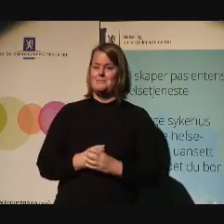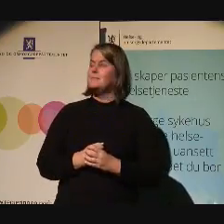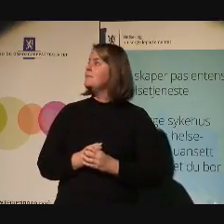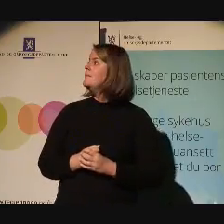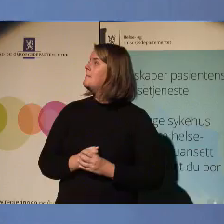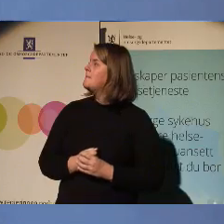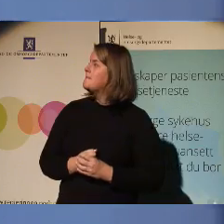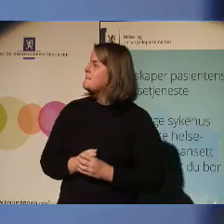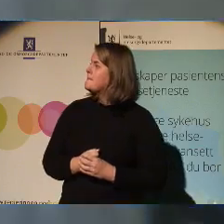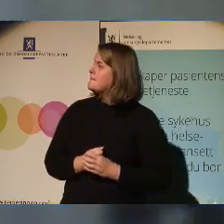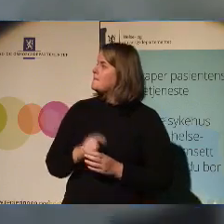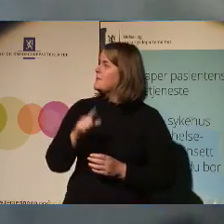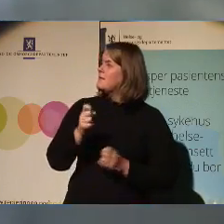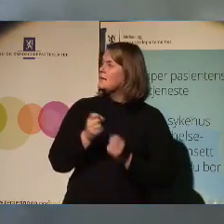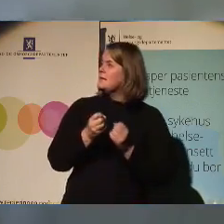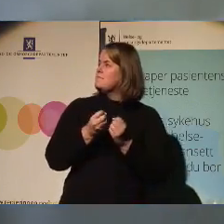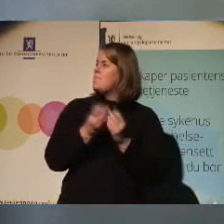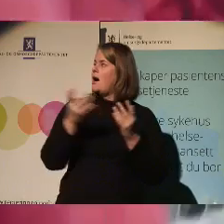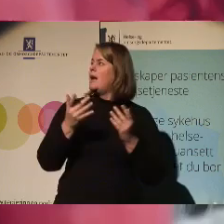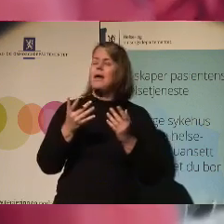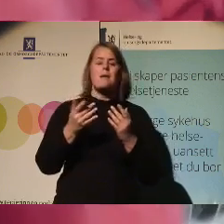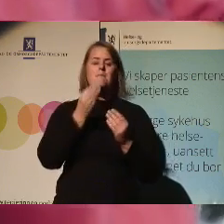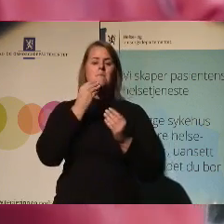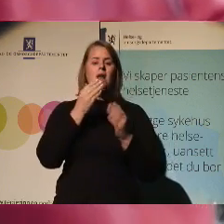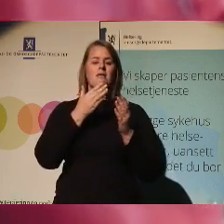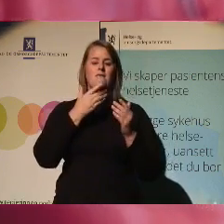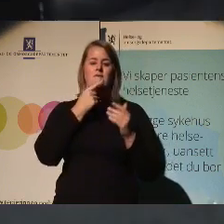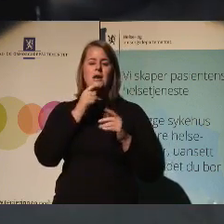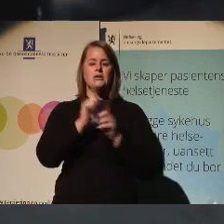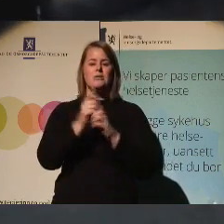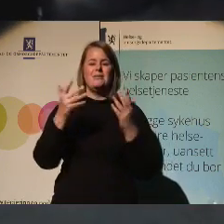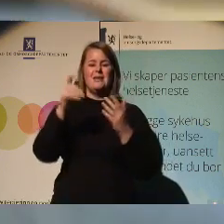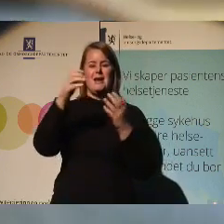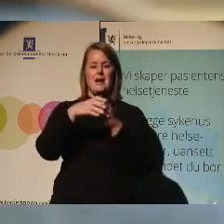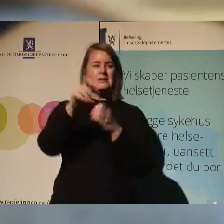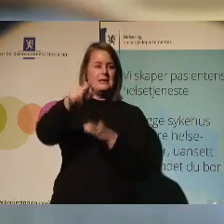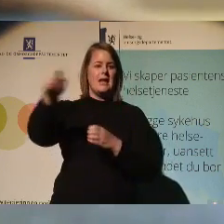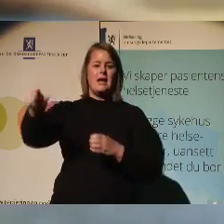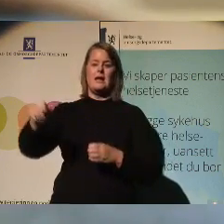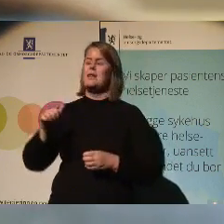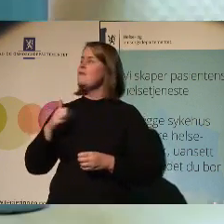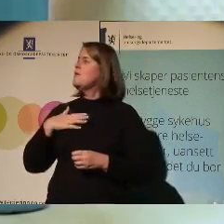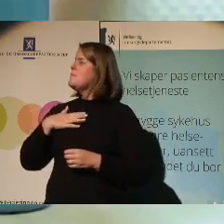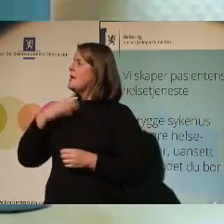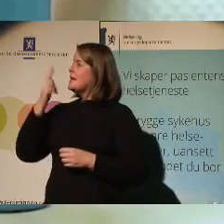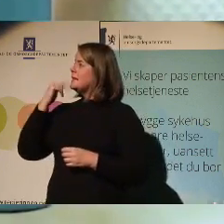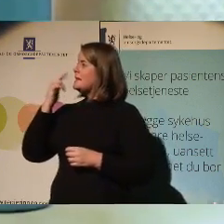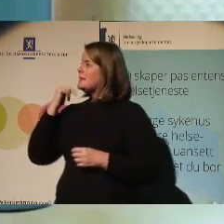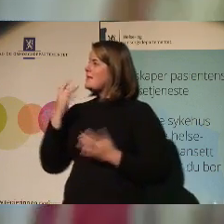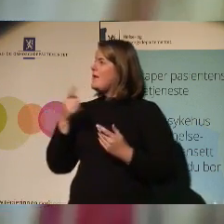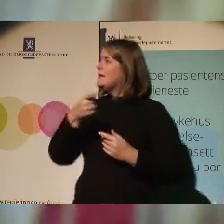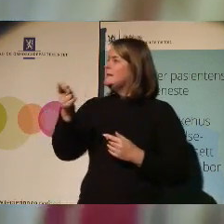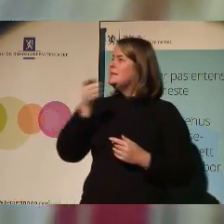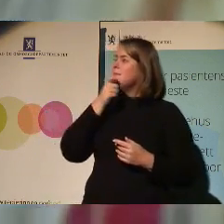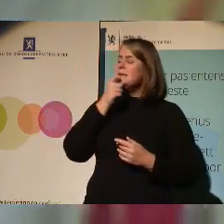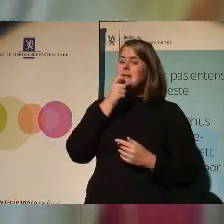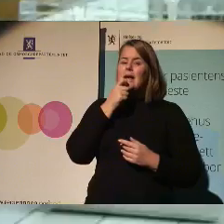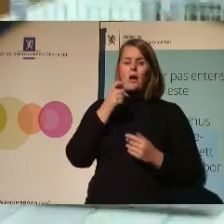Det finnes like mange matvaner som det finnes tiendeklassinger. Så jeg tenkte å teste ut hva maten vi spiser i løpet av en skoledag faktisk gjør med